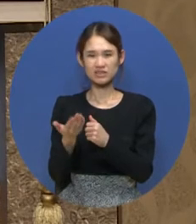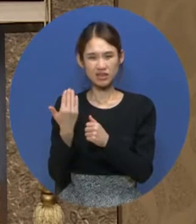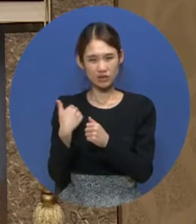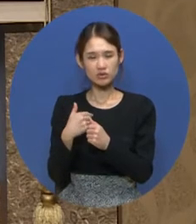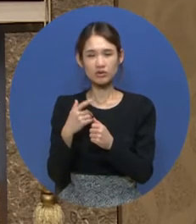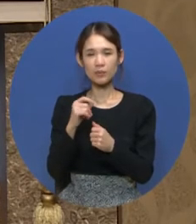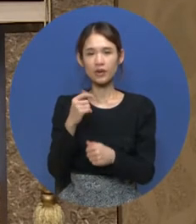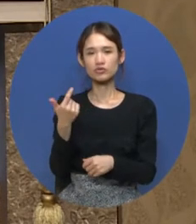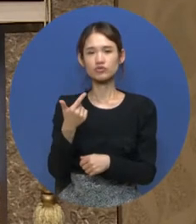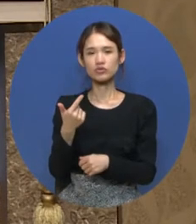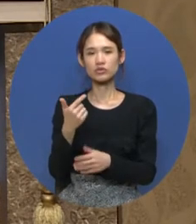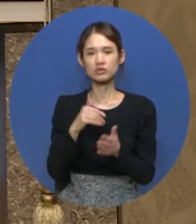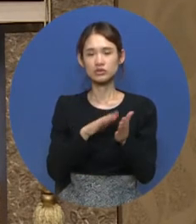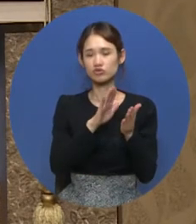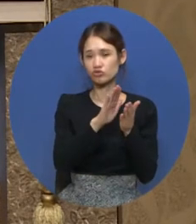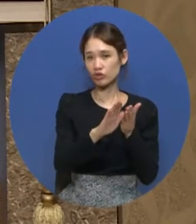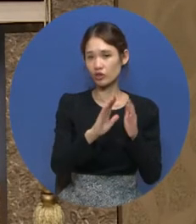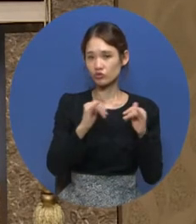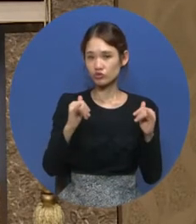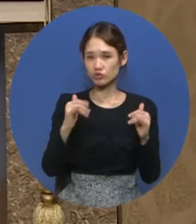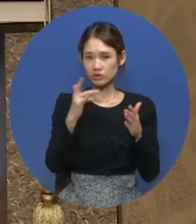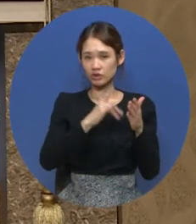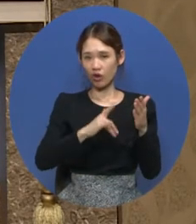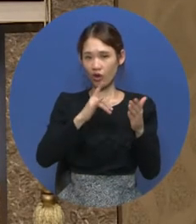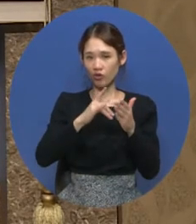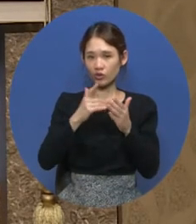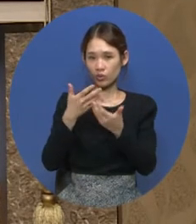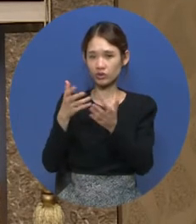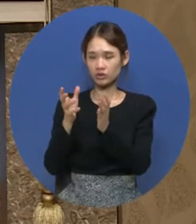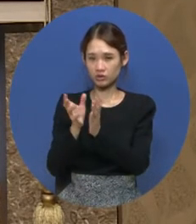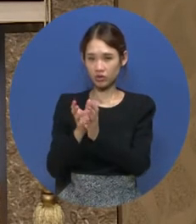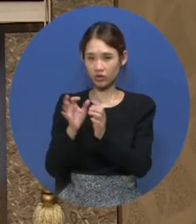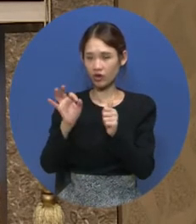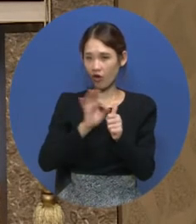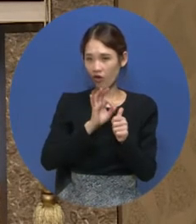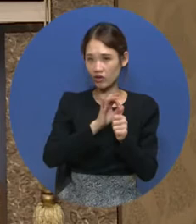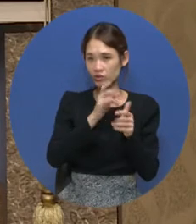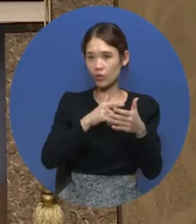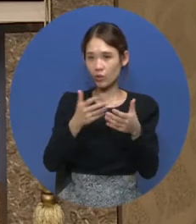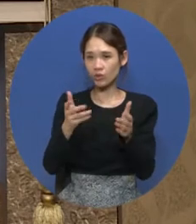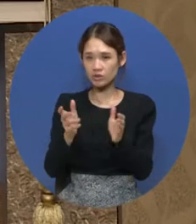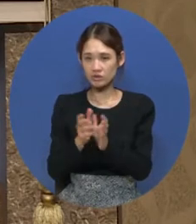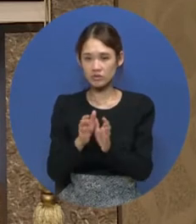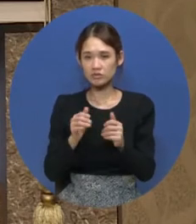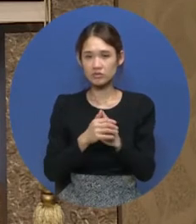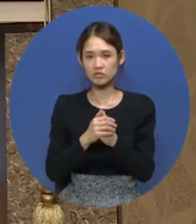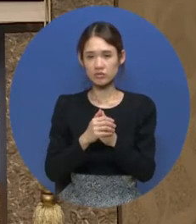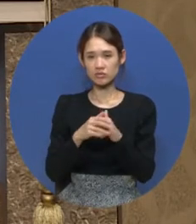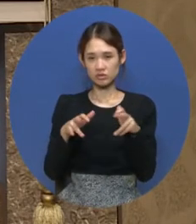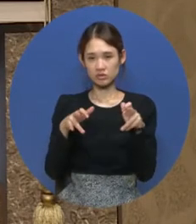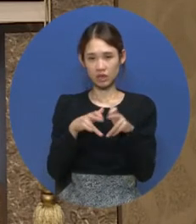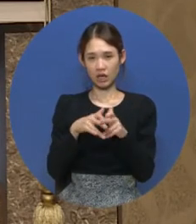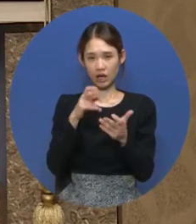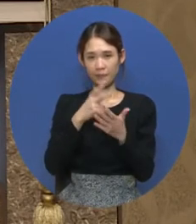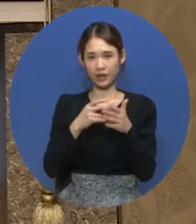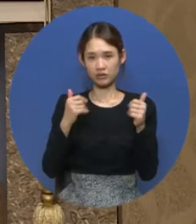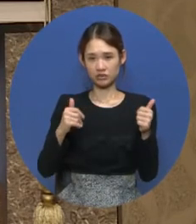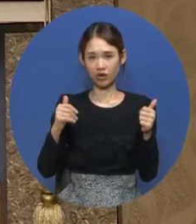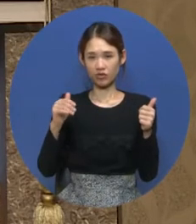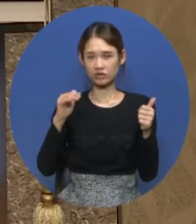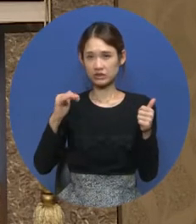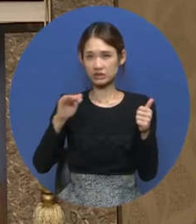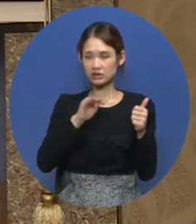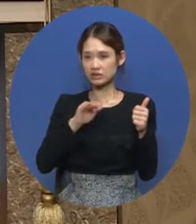만유 총면적 되는데 그 후 일은 이제 봉 0 다 보험 연금 공단 에서 예 영국 국민 연구 공간에서 이제 장애 판정 기준이